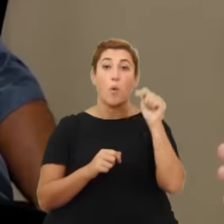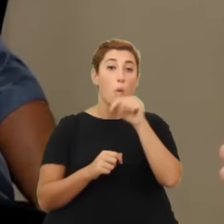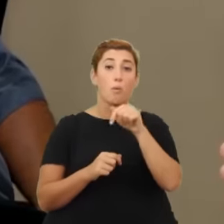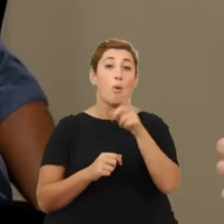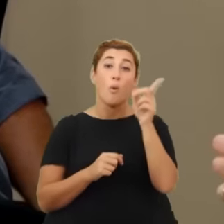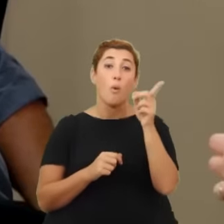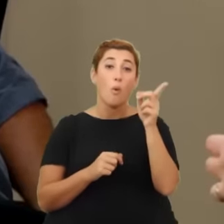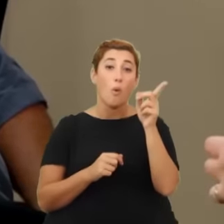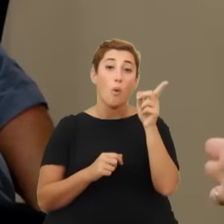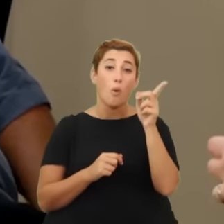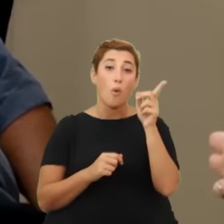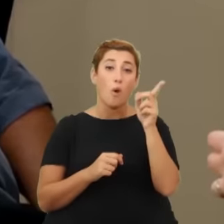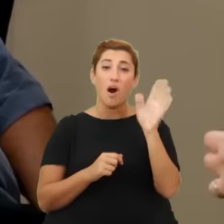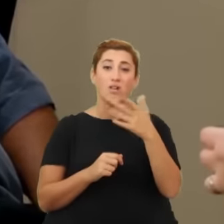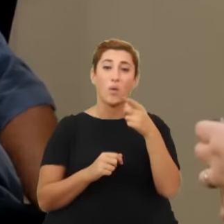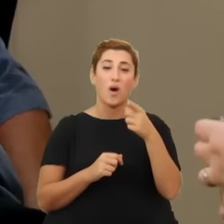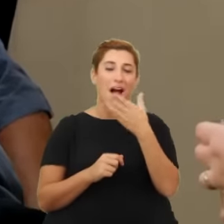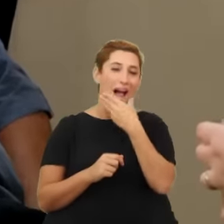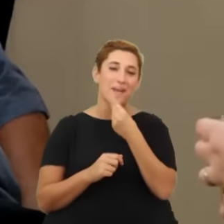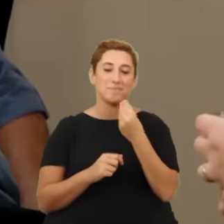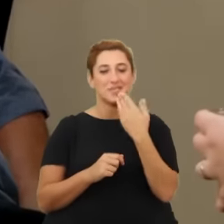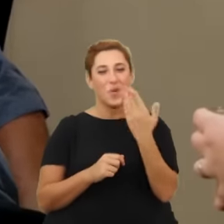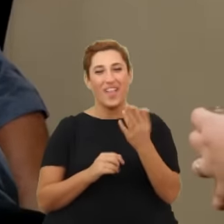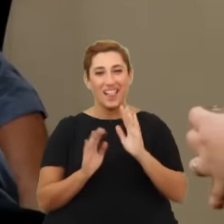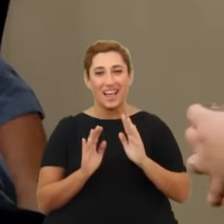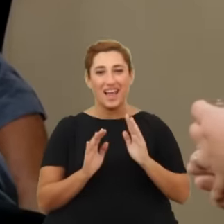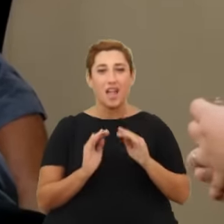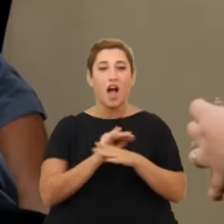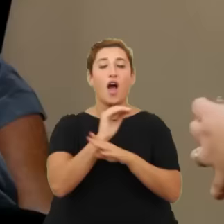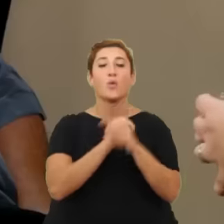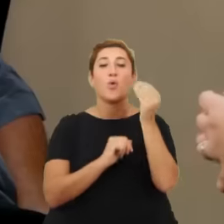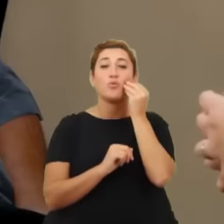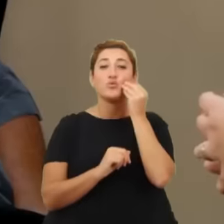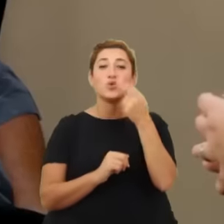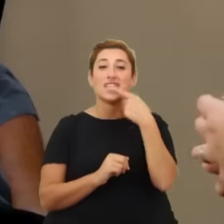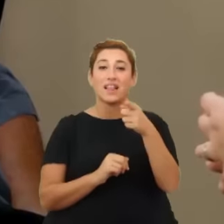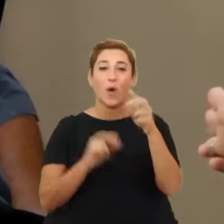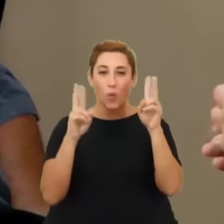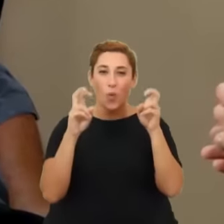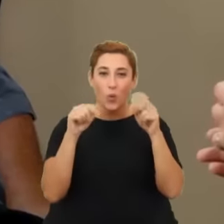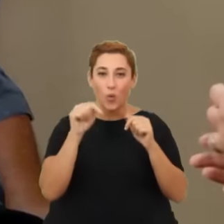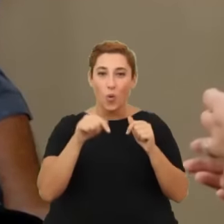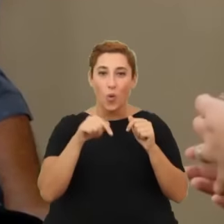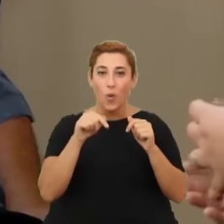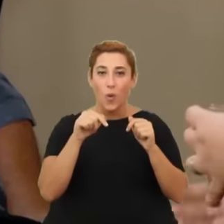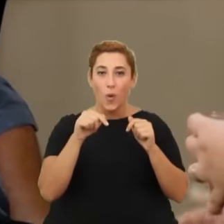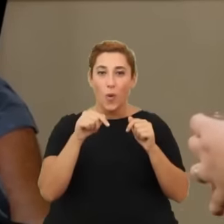o... Hani ayıptır söylemesi... Hayat öpücüğü denen olay o hani...